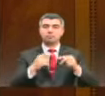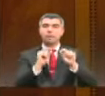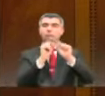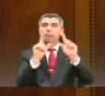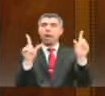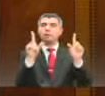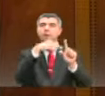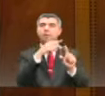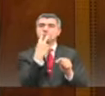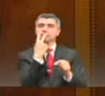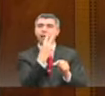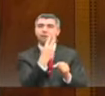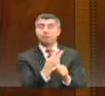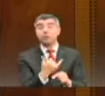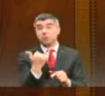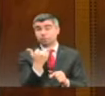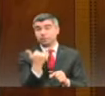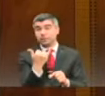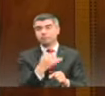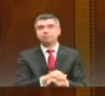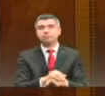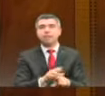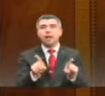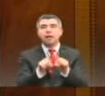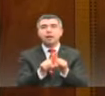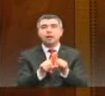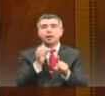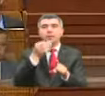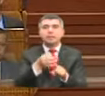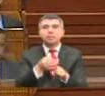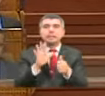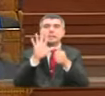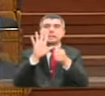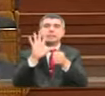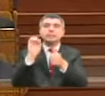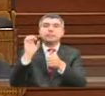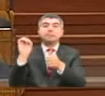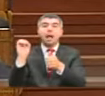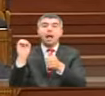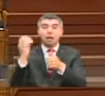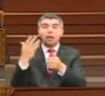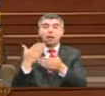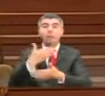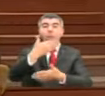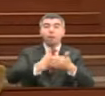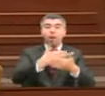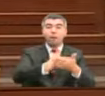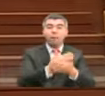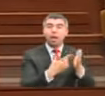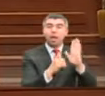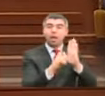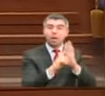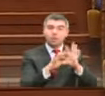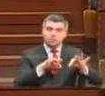شاملة سنقوم معها بالمصادقة على 600 وثيقة تعميرية وإعداد 30